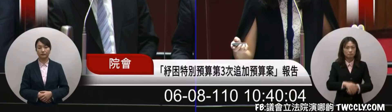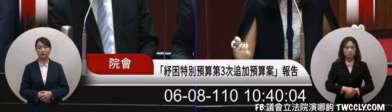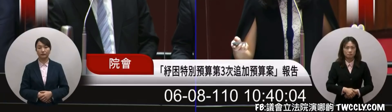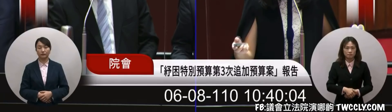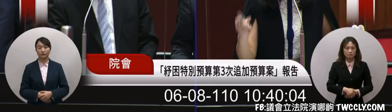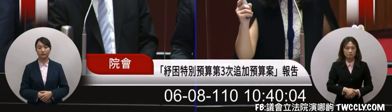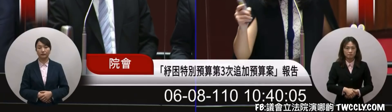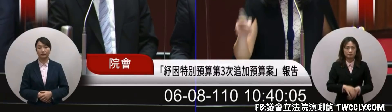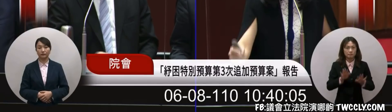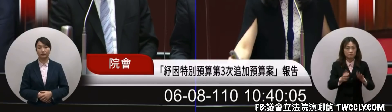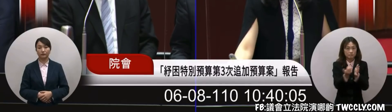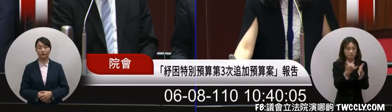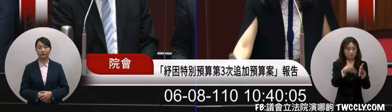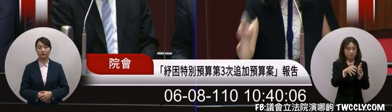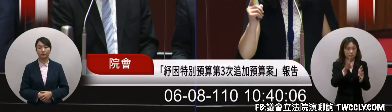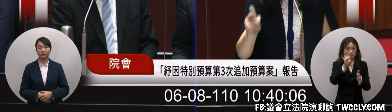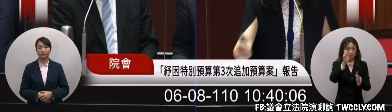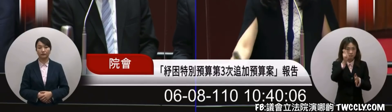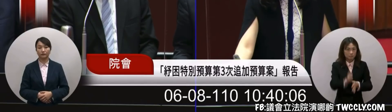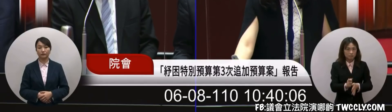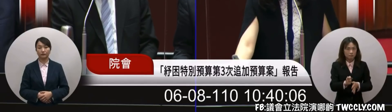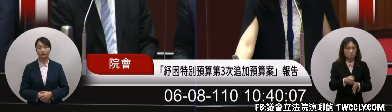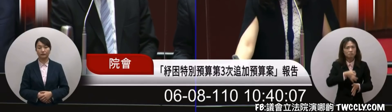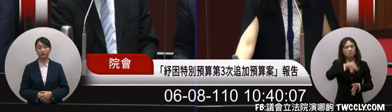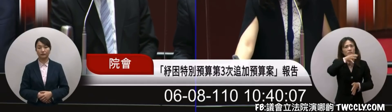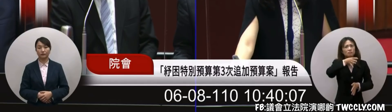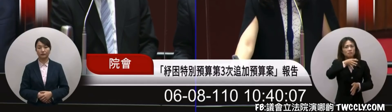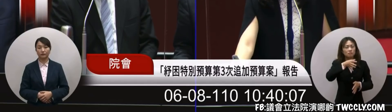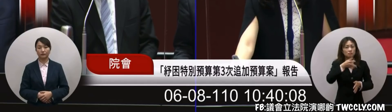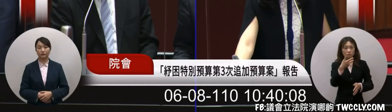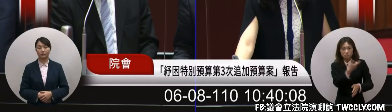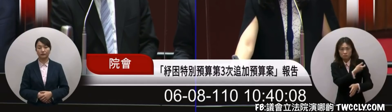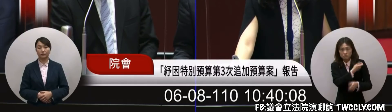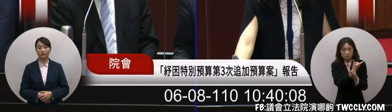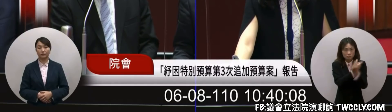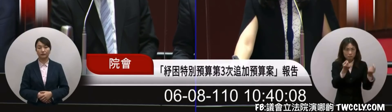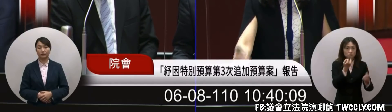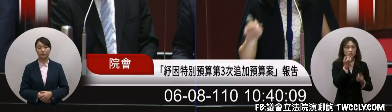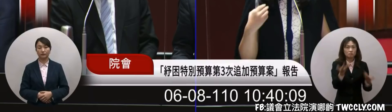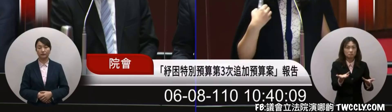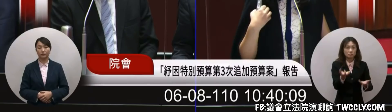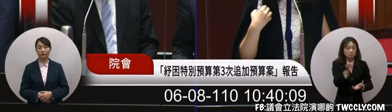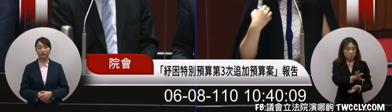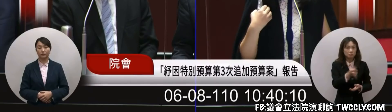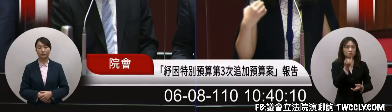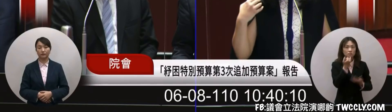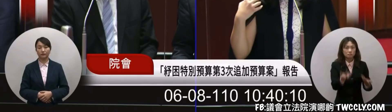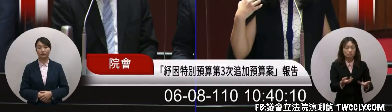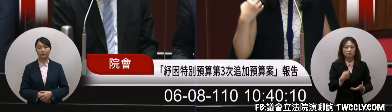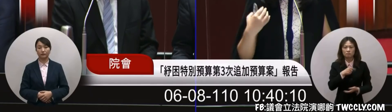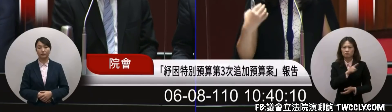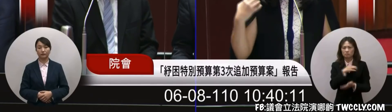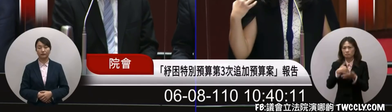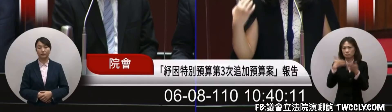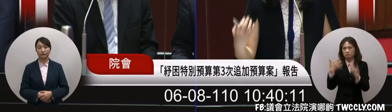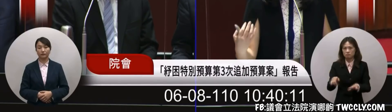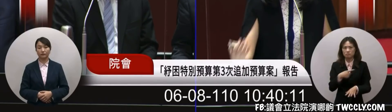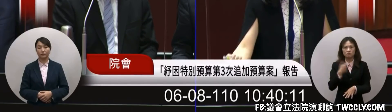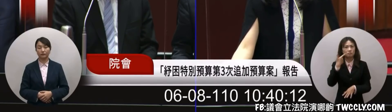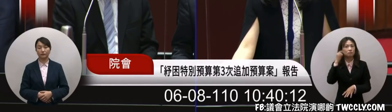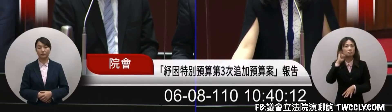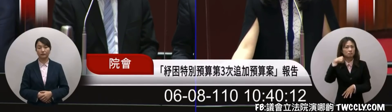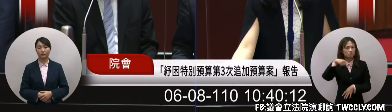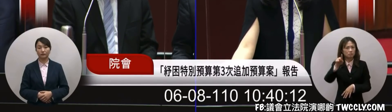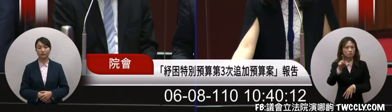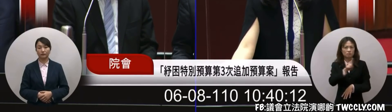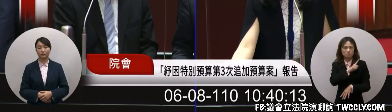一个预算40亿到底够不够让全民施打疫苗免费？因为我自己算过，因为我的父母其实他们有去打